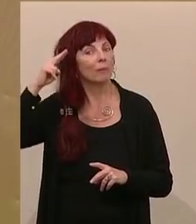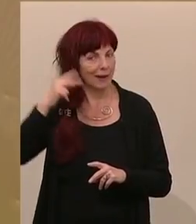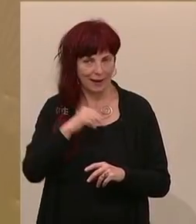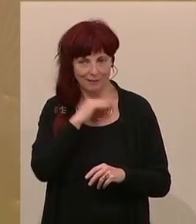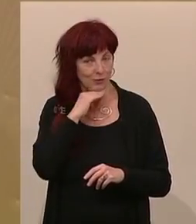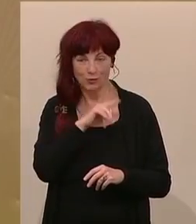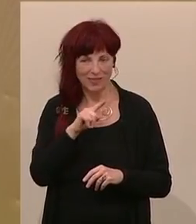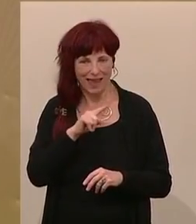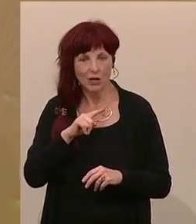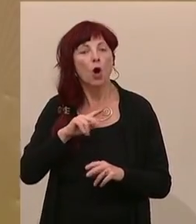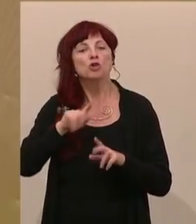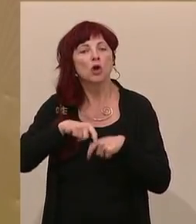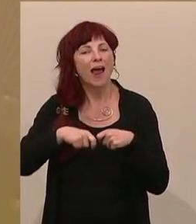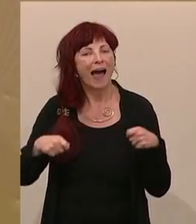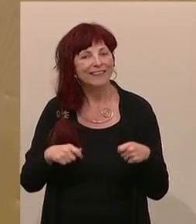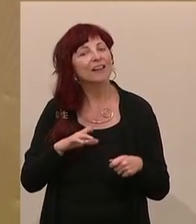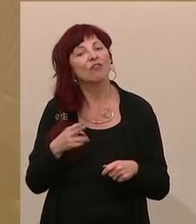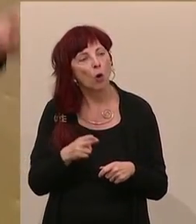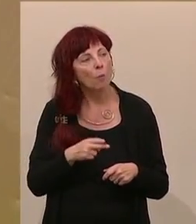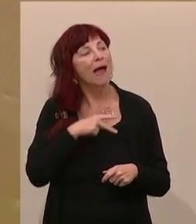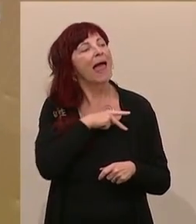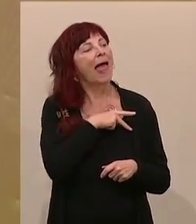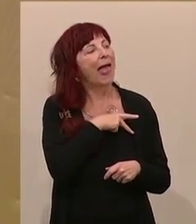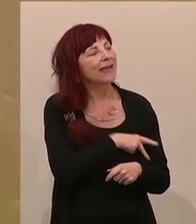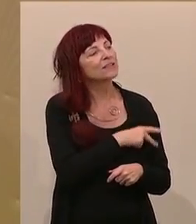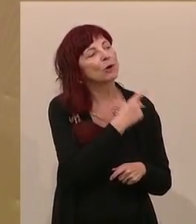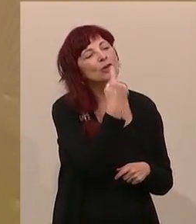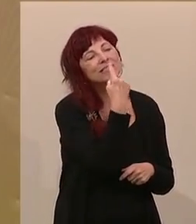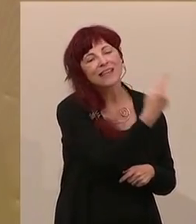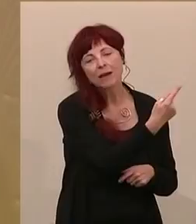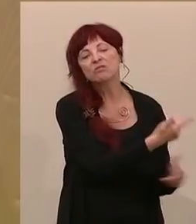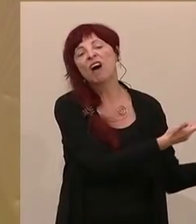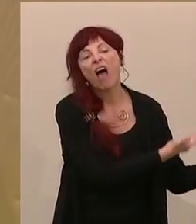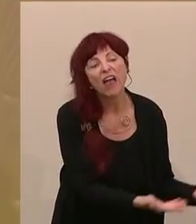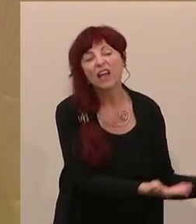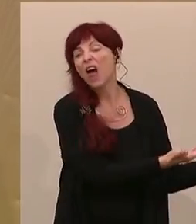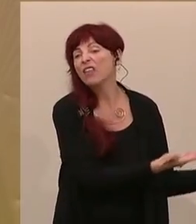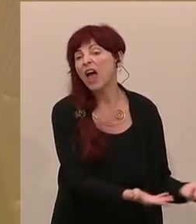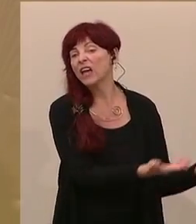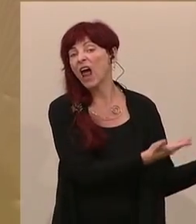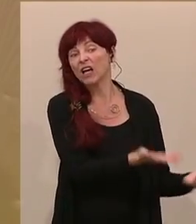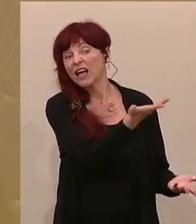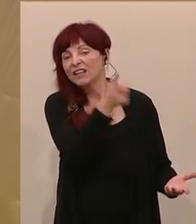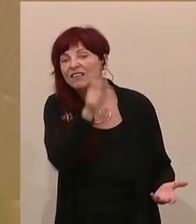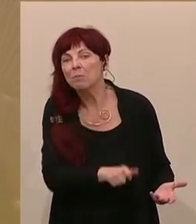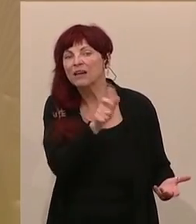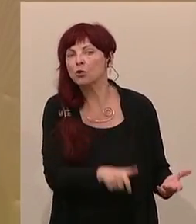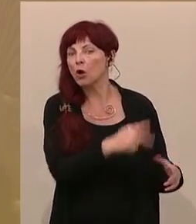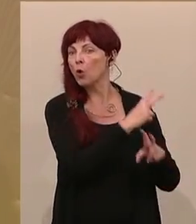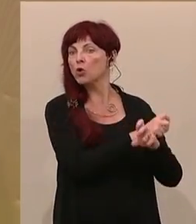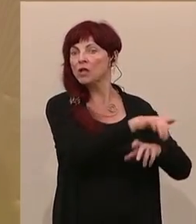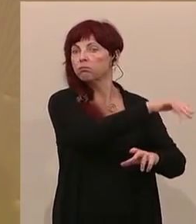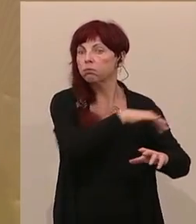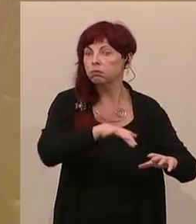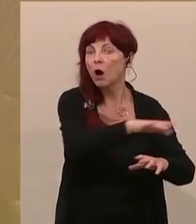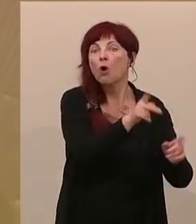uns diese Suppe eingebrockt haben, meine sehr geehrten Damen und Herren, mit der Willkommenskultur, dass solche Figuren in Österreich herumlaufen und nicht